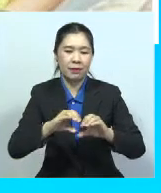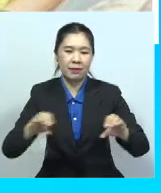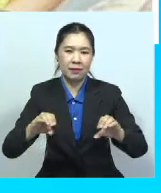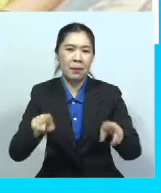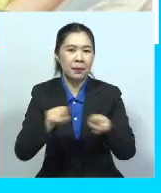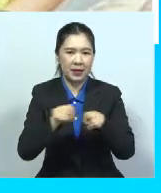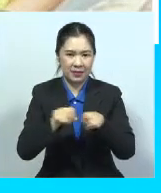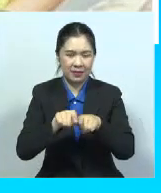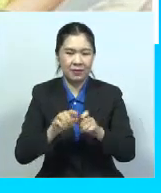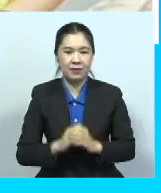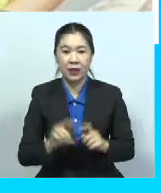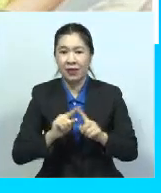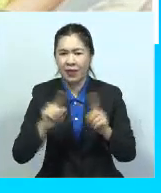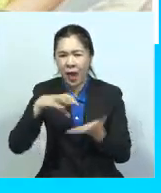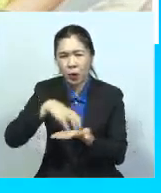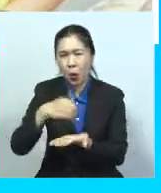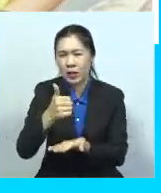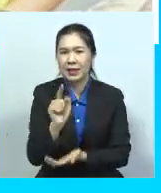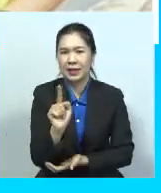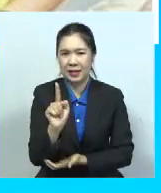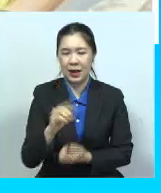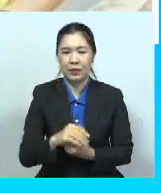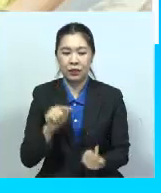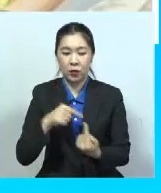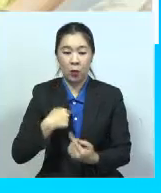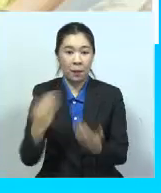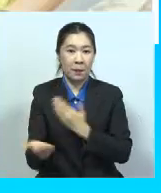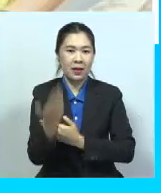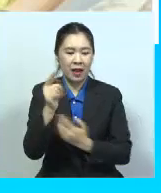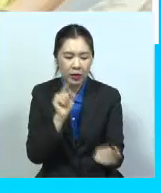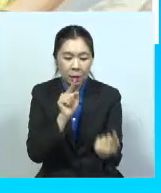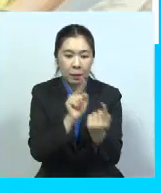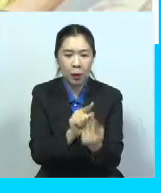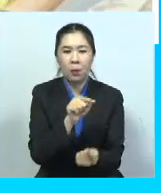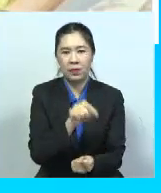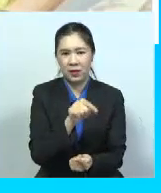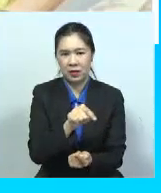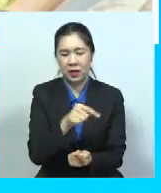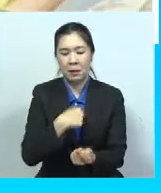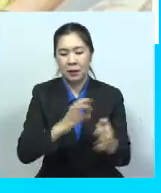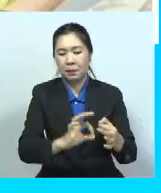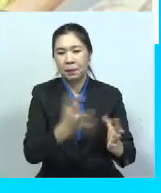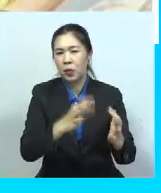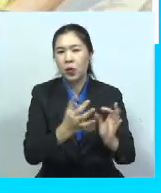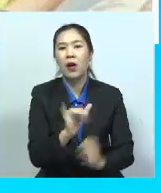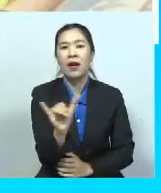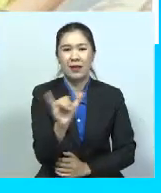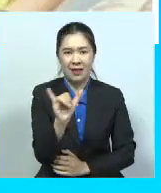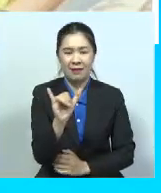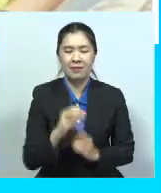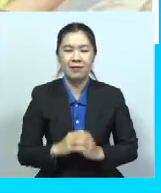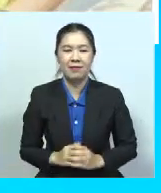5จุดแต่โชคดีหน่อยนึงก็คือจุดที่เราไปเจอเมื่อเช้ามันยังเกิดเหตุการณ์ที่ไม่ลุกลามจนใหญ่โตค่